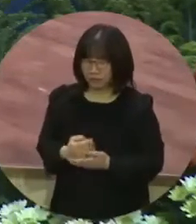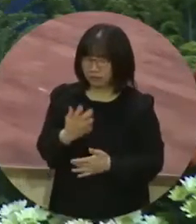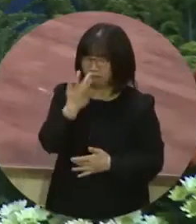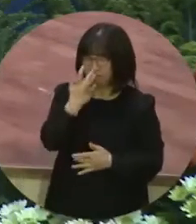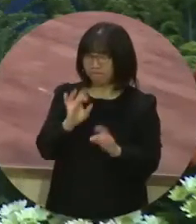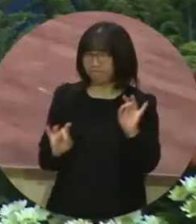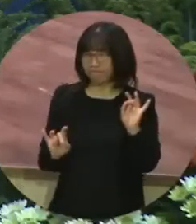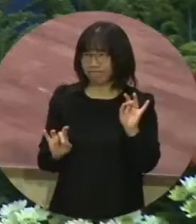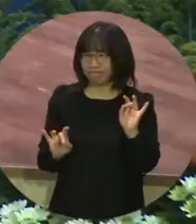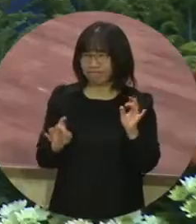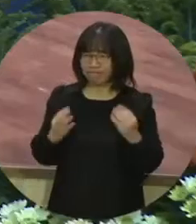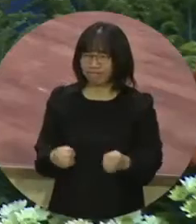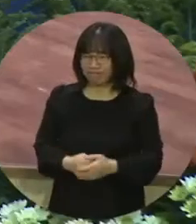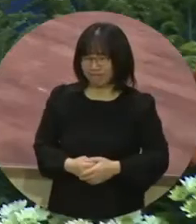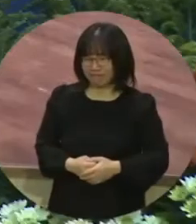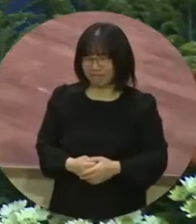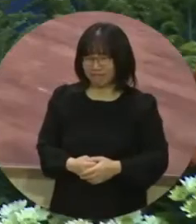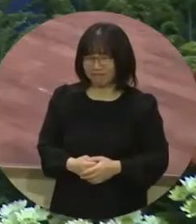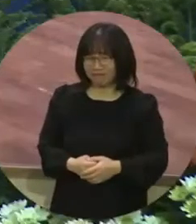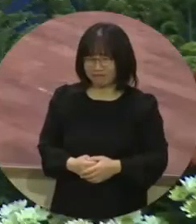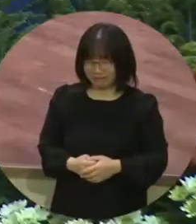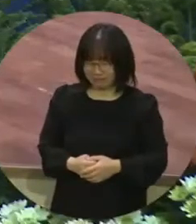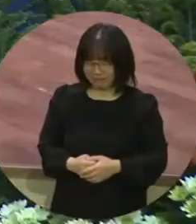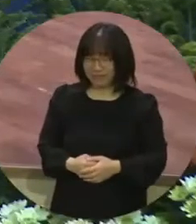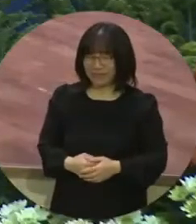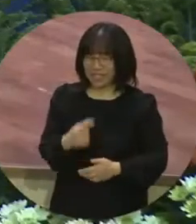길가밭, 돌짜밭, 가시밭.